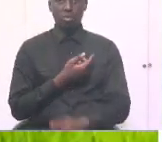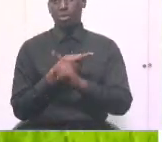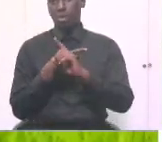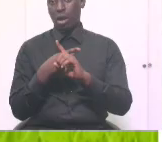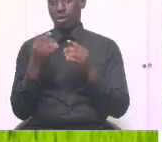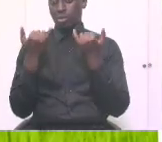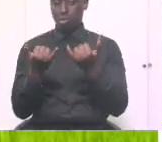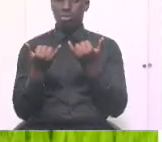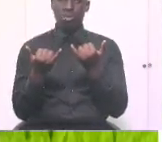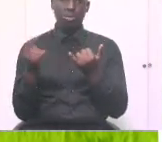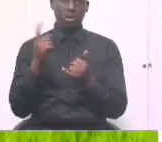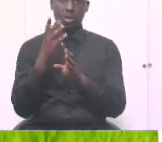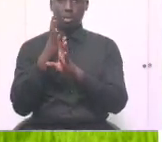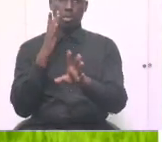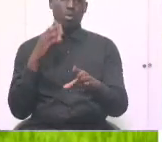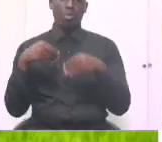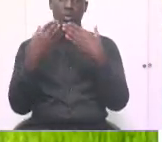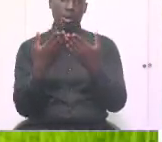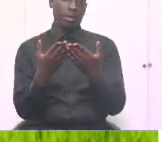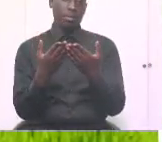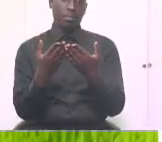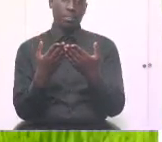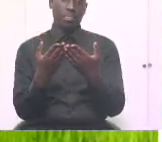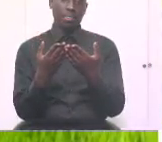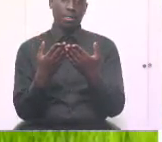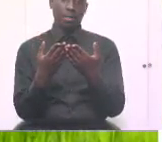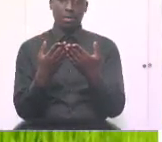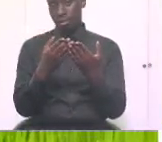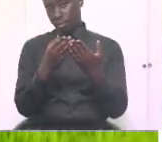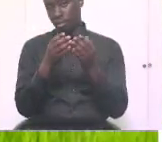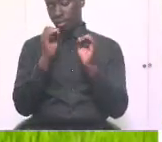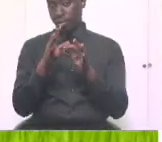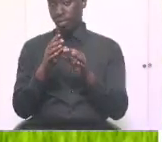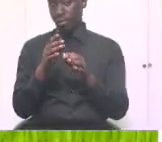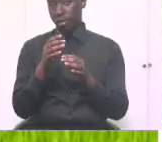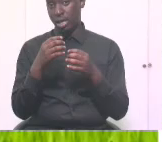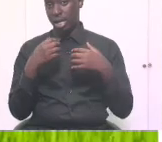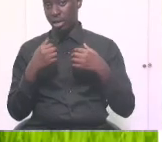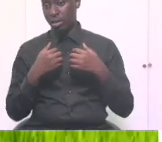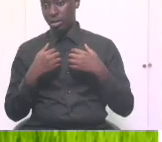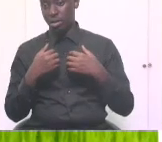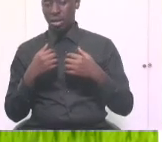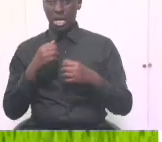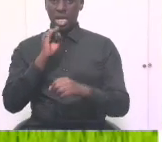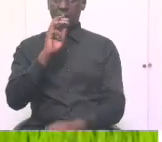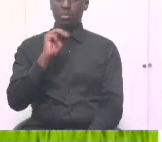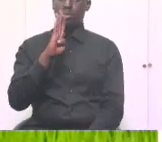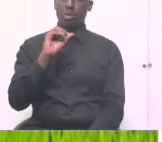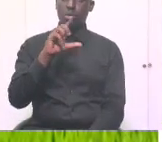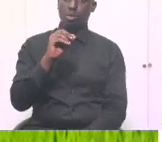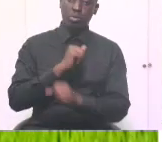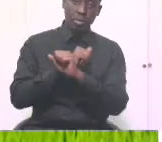ariko ubungubu nta murongo birahabwa. Abaturage batari n'imbogo zivuyemo zibarishirwa, imbogo